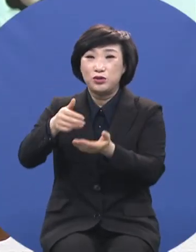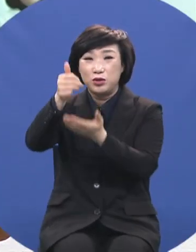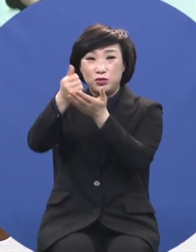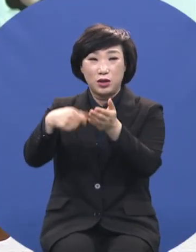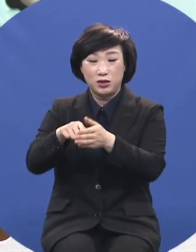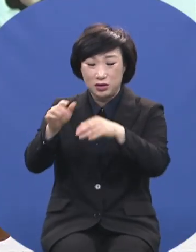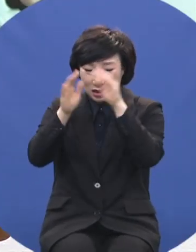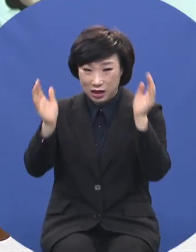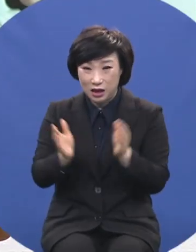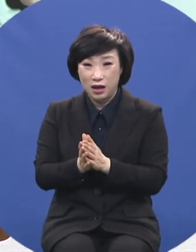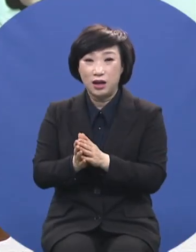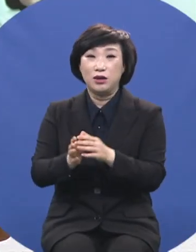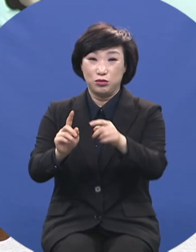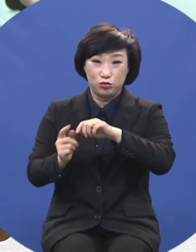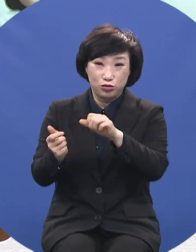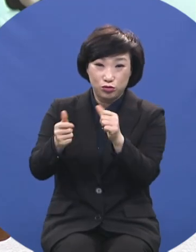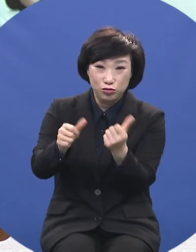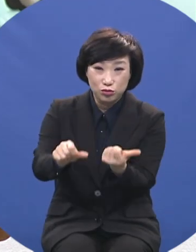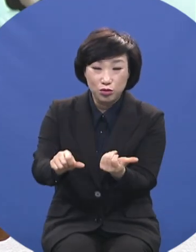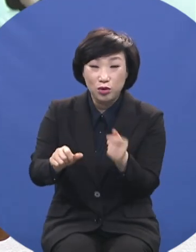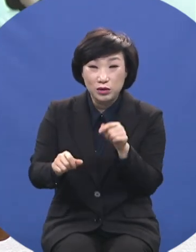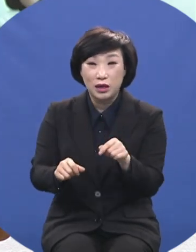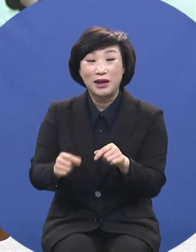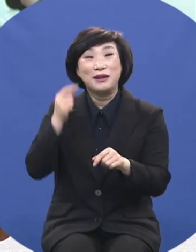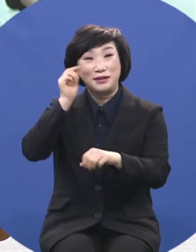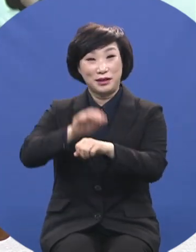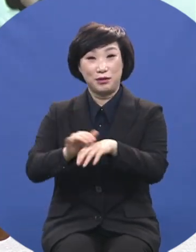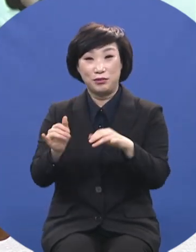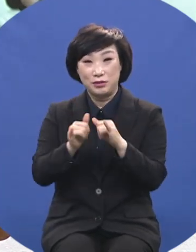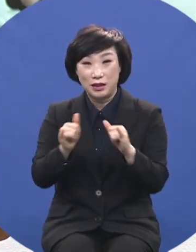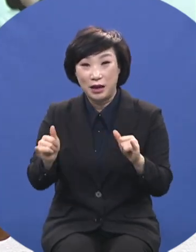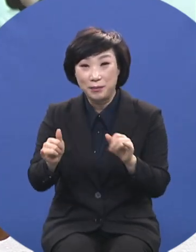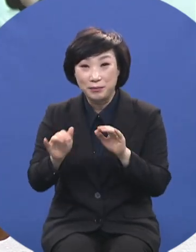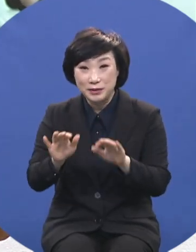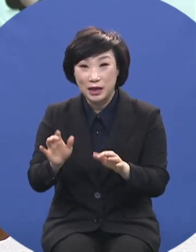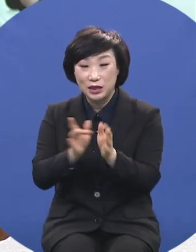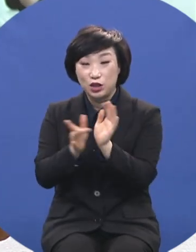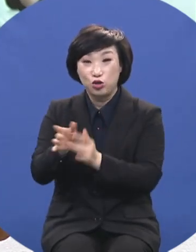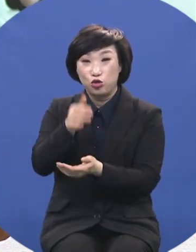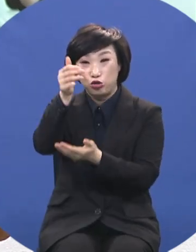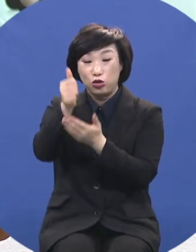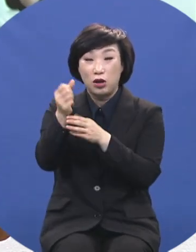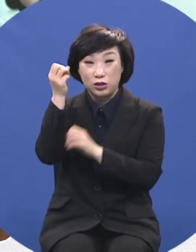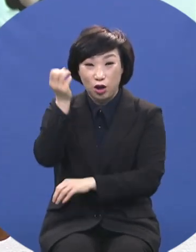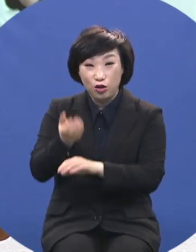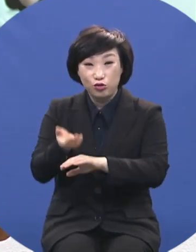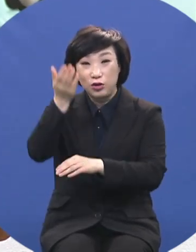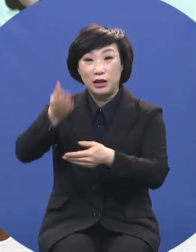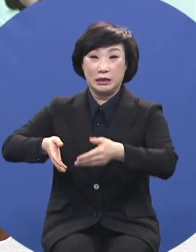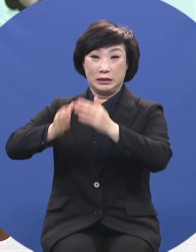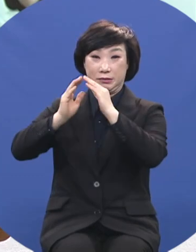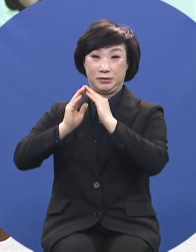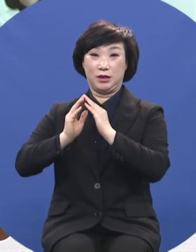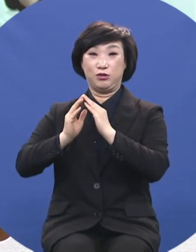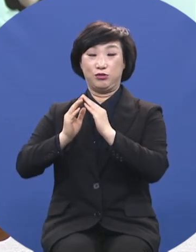말이야. 이게 지혜로운 자가 예수 그리스도의 터 위에 세운 집을